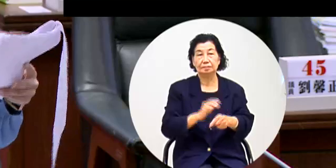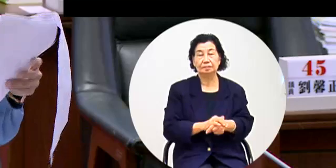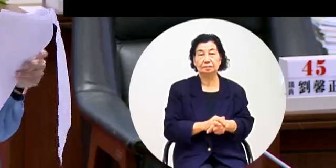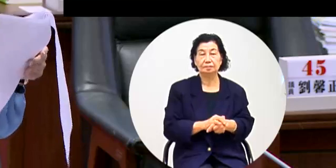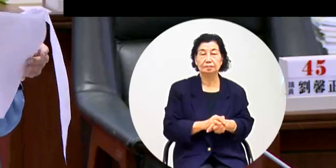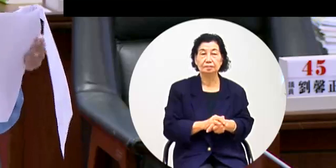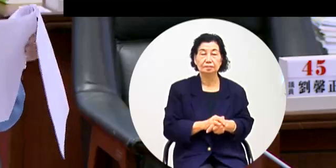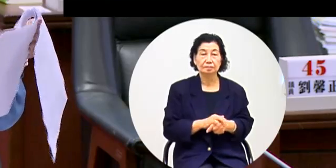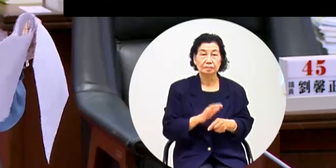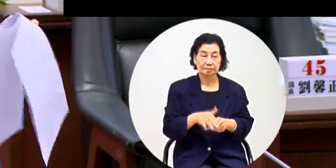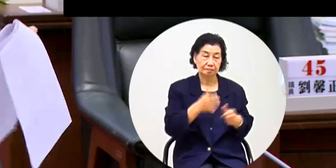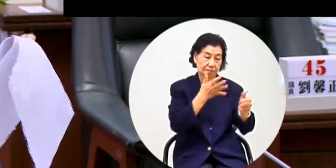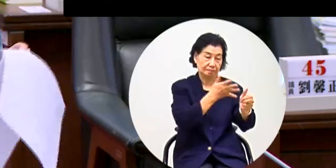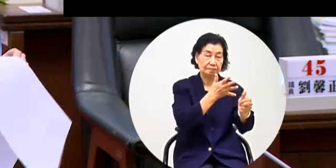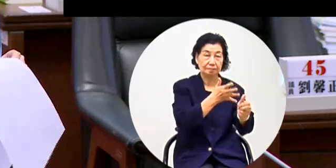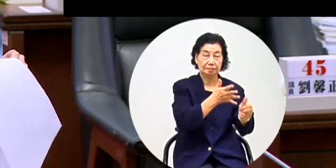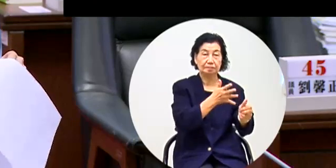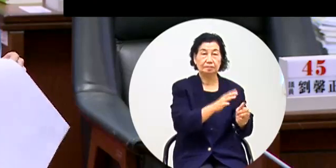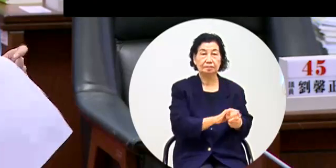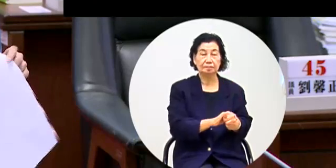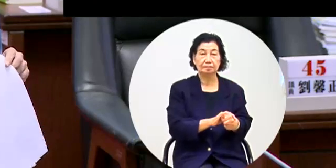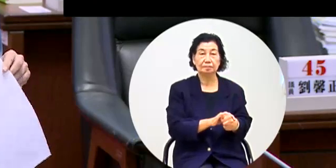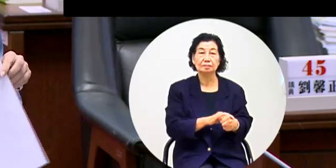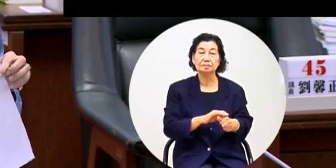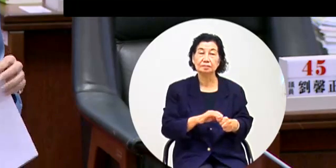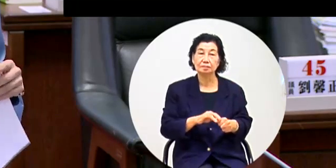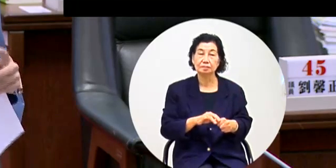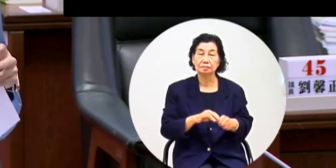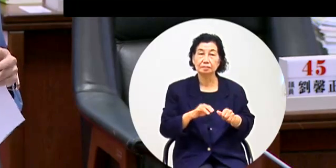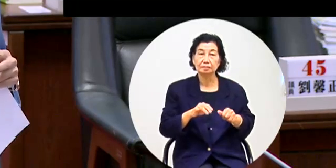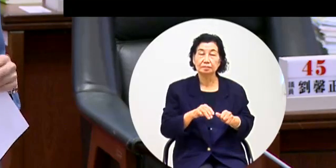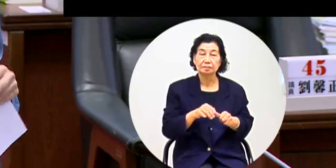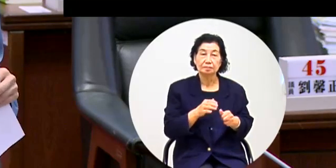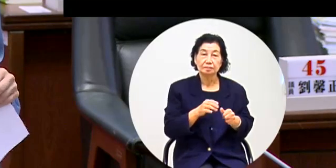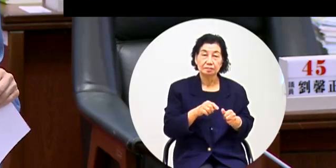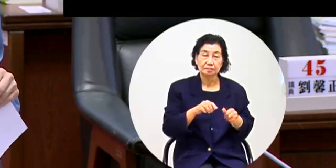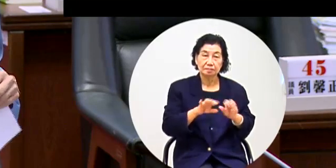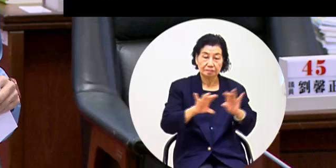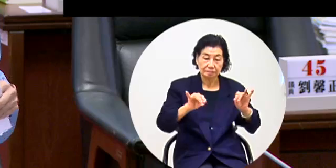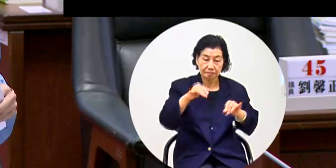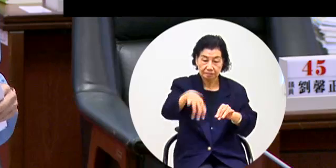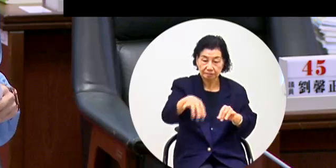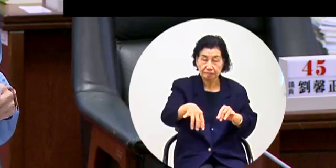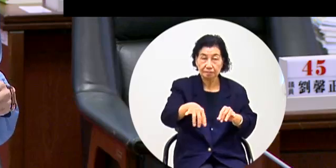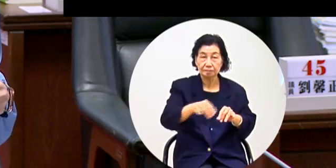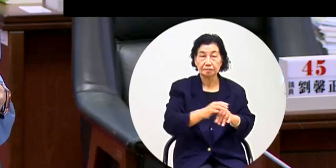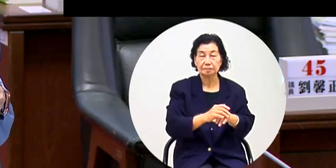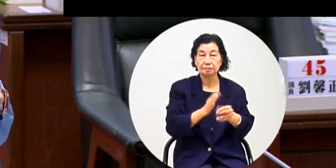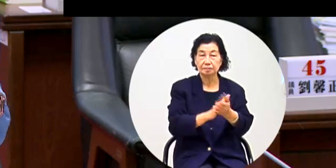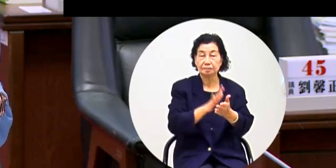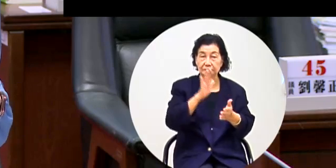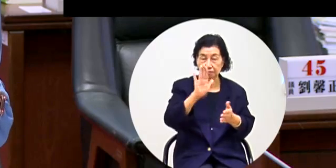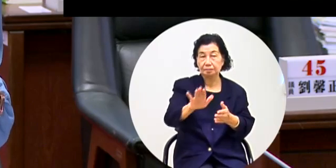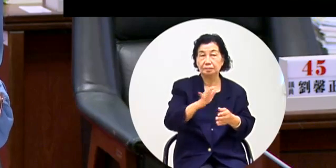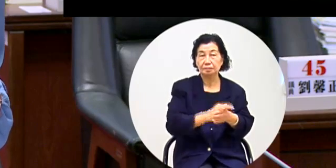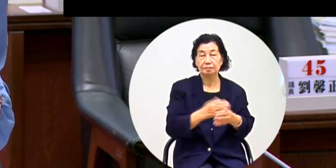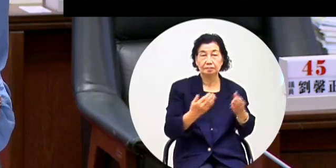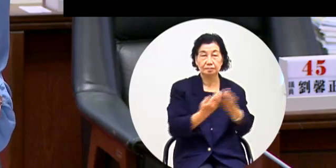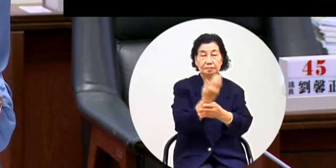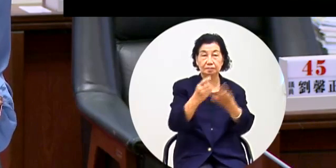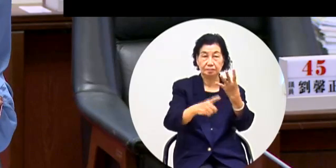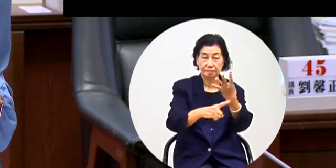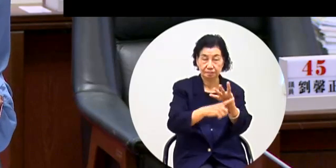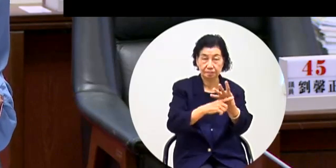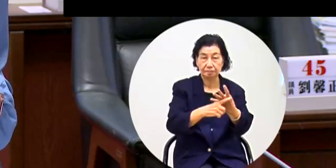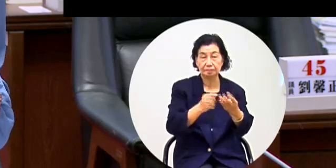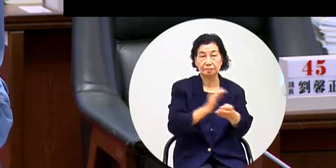在你的区块里头，你怎么做？让我们将来的产业，尤其这个非常非常的重要，每一个产业所需要的土地要先预